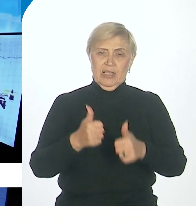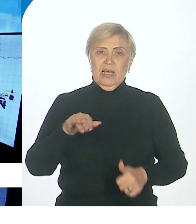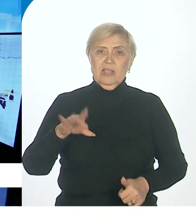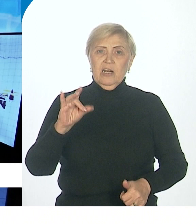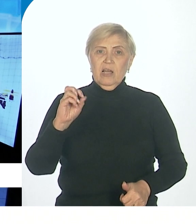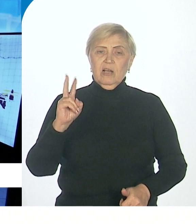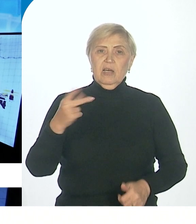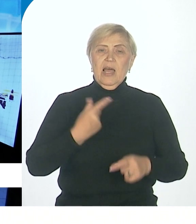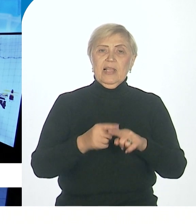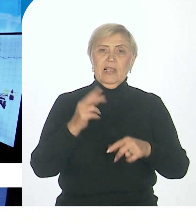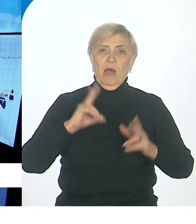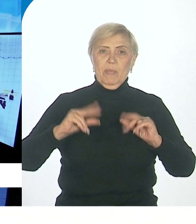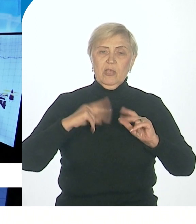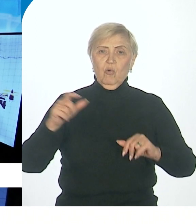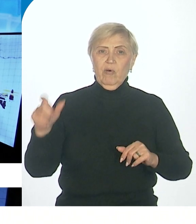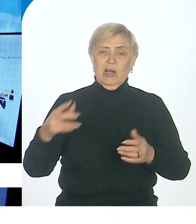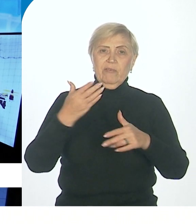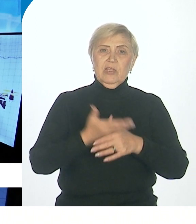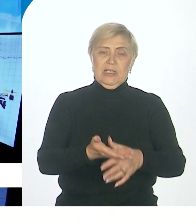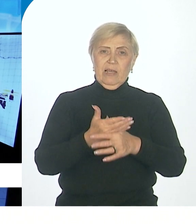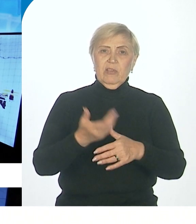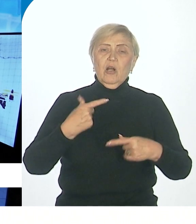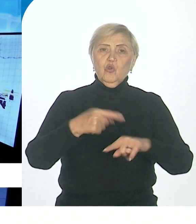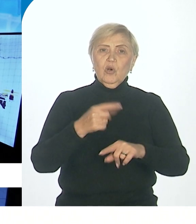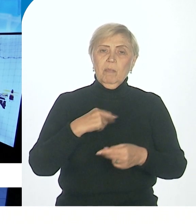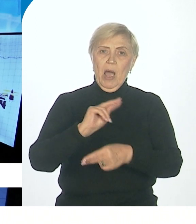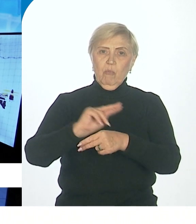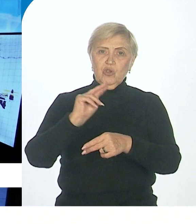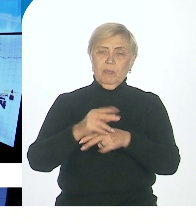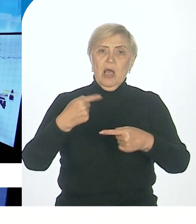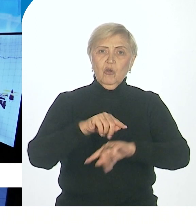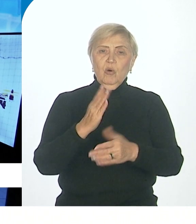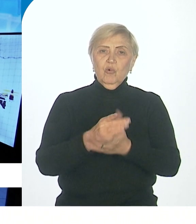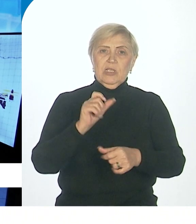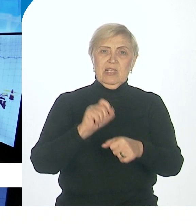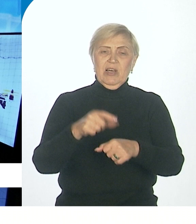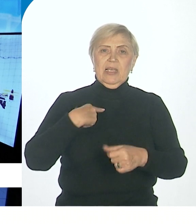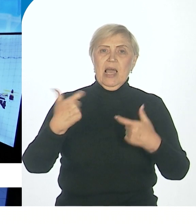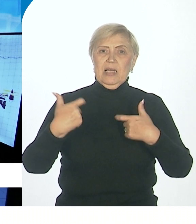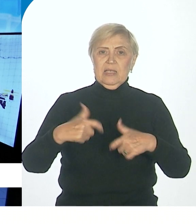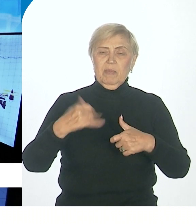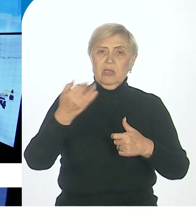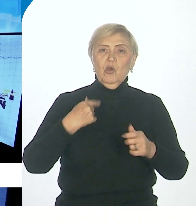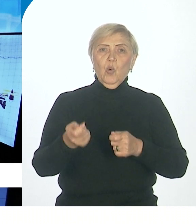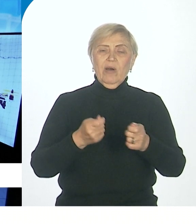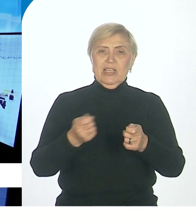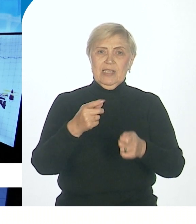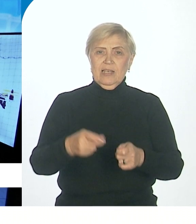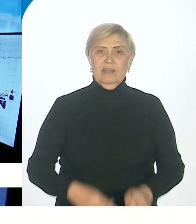для педагогов-наставников, которых мы обучаем, которые будут сдавать экзамены, и трек для руководителей и